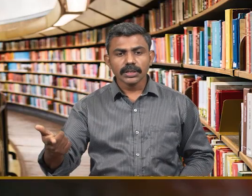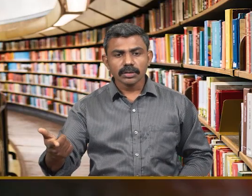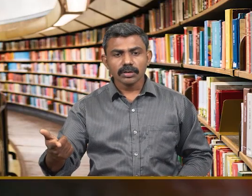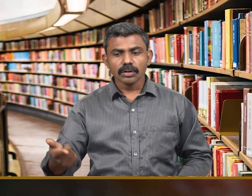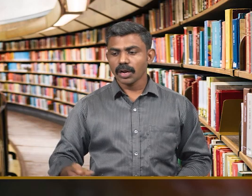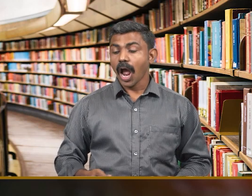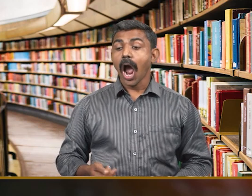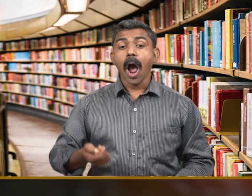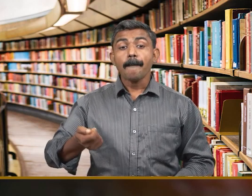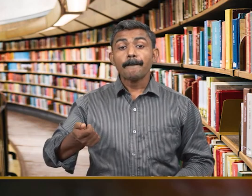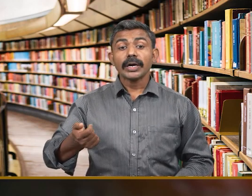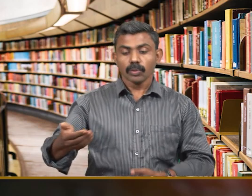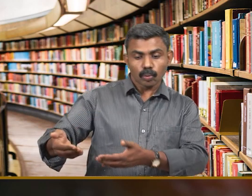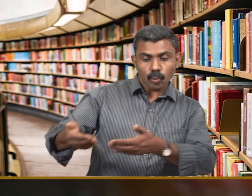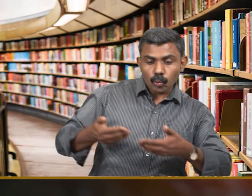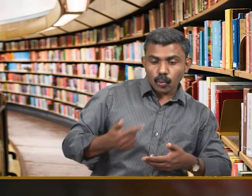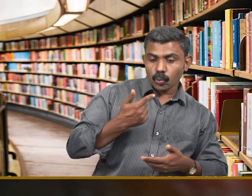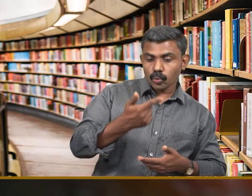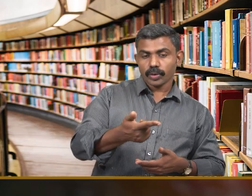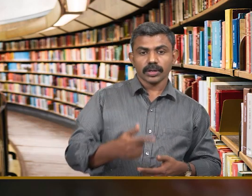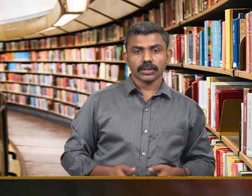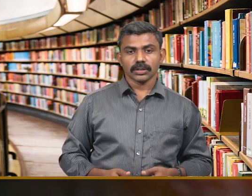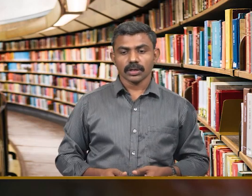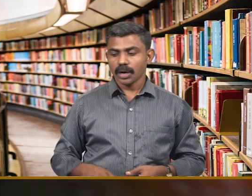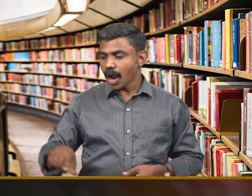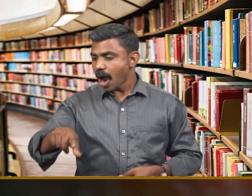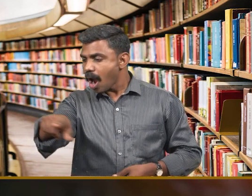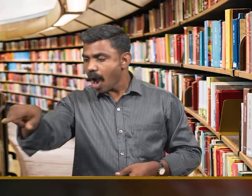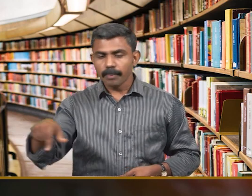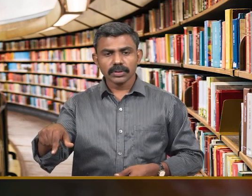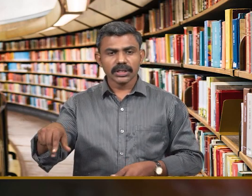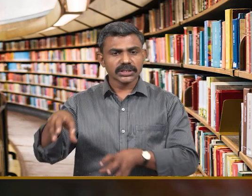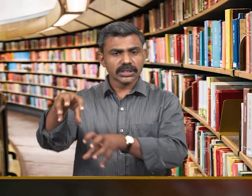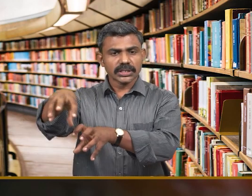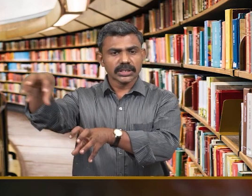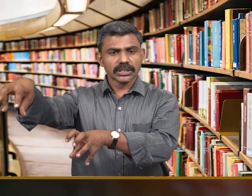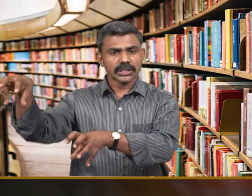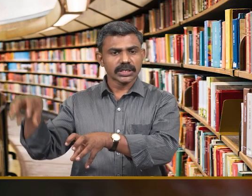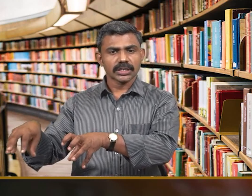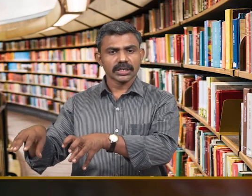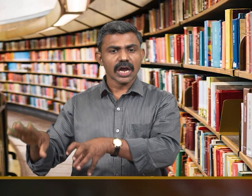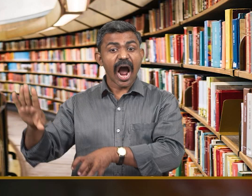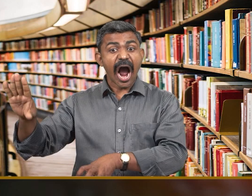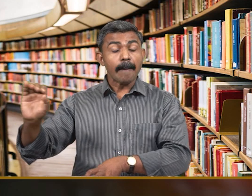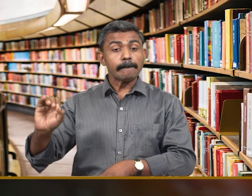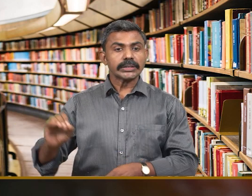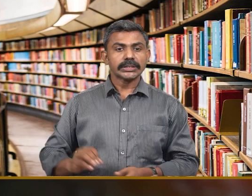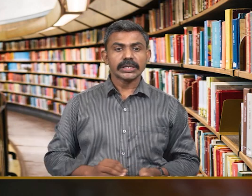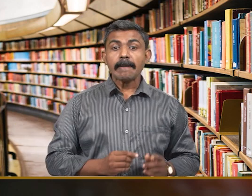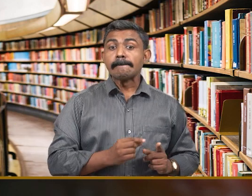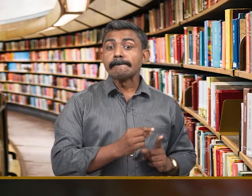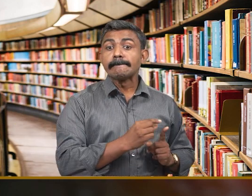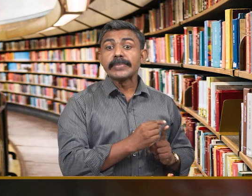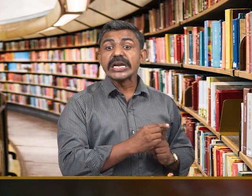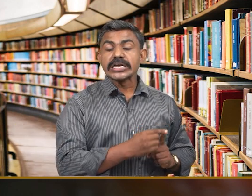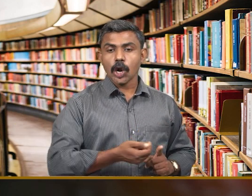போர் இழப்பீடு தரணும் அப்படின்னு சொல்லி சொன்னாங்க. அப்போ நேச நாடுகள் ஜெர்மனிக்கிட்ட கேட்டது பார்த்திங்கன்னா கிட்டத்தட்ட $50 பில்லியன்,